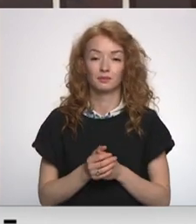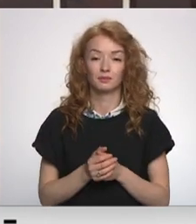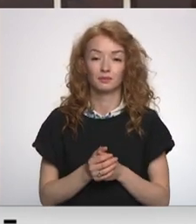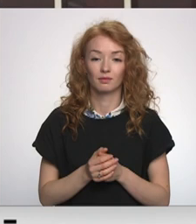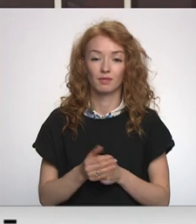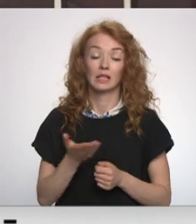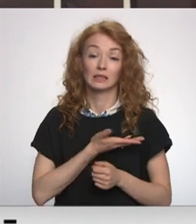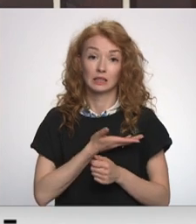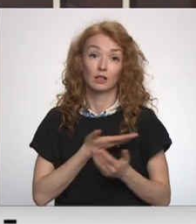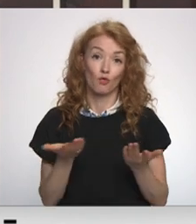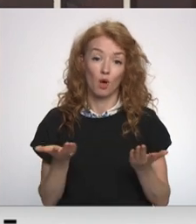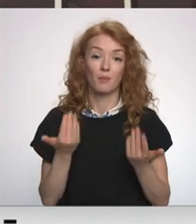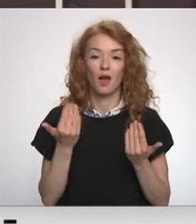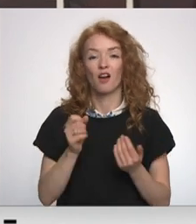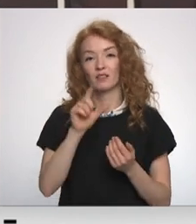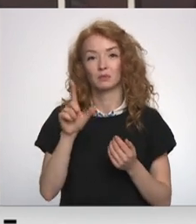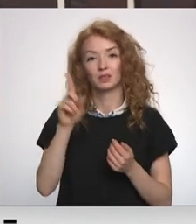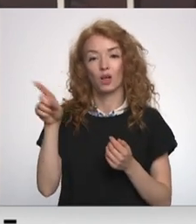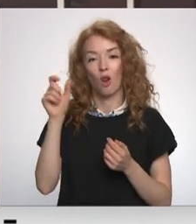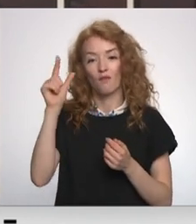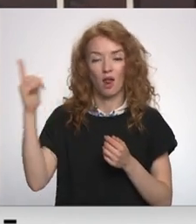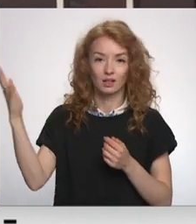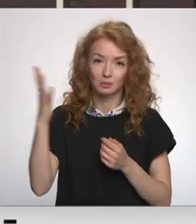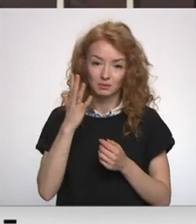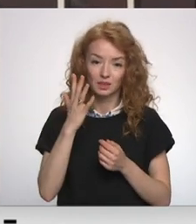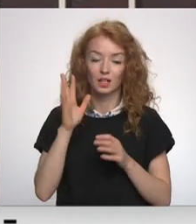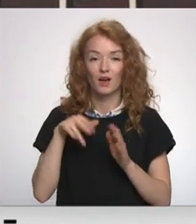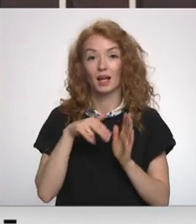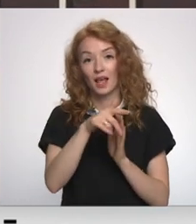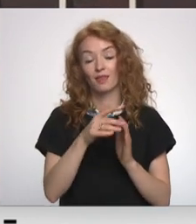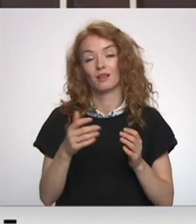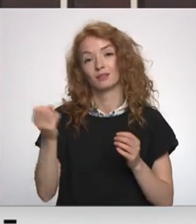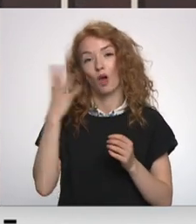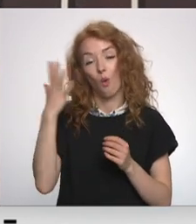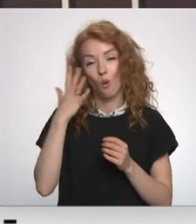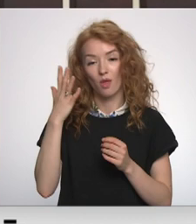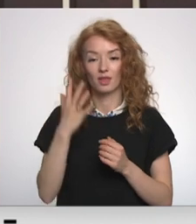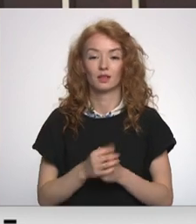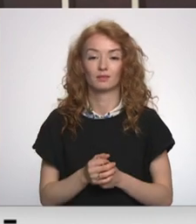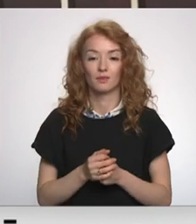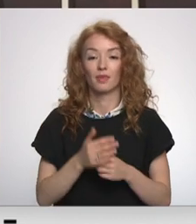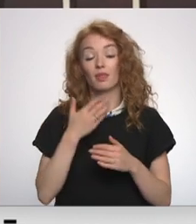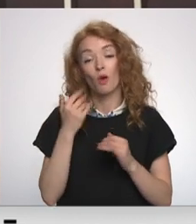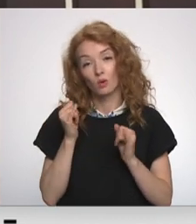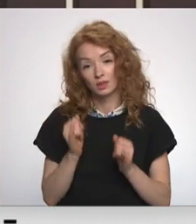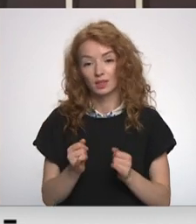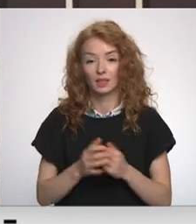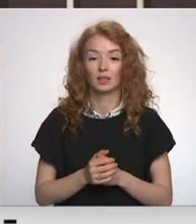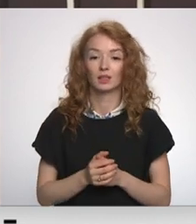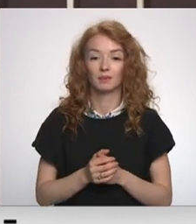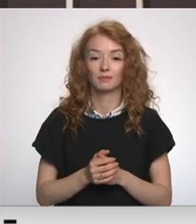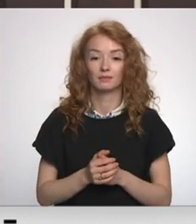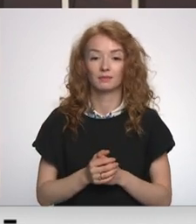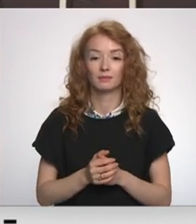Nē, dzīvojam, tagad vismaz saulīti, tā vairāk spīdu var iet tur sauļoties. Nav jau slikti arī savā